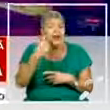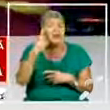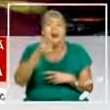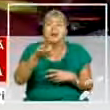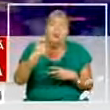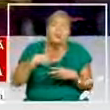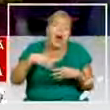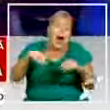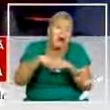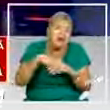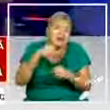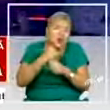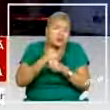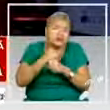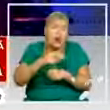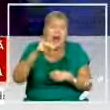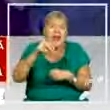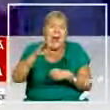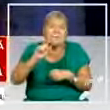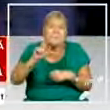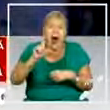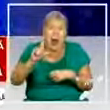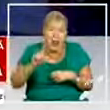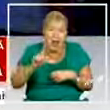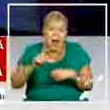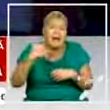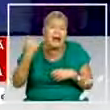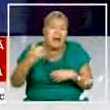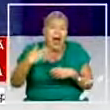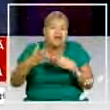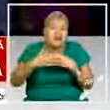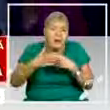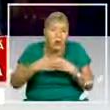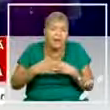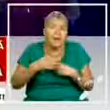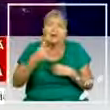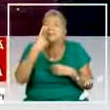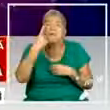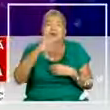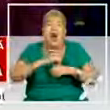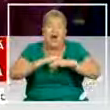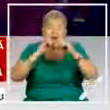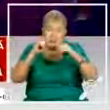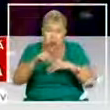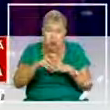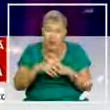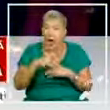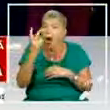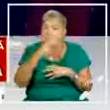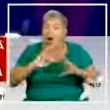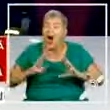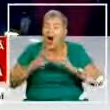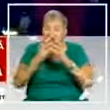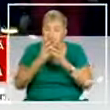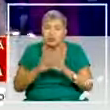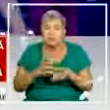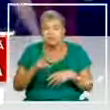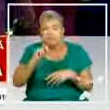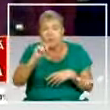nepalezi care se aflau în apropiere de prima explozie de sâmbătă seară. Ambii au arsuri pe mai bine